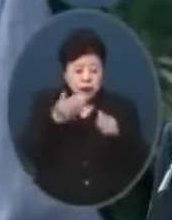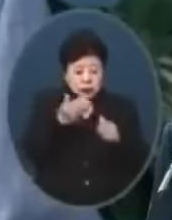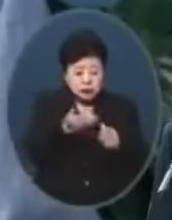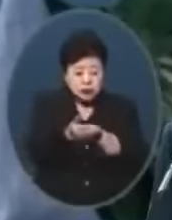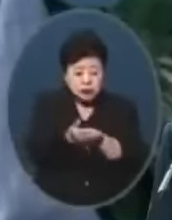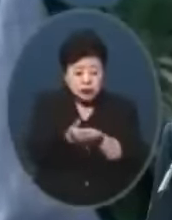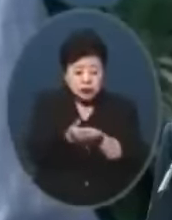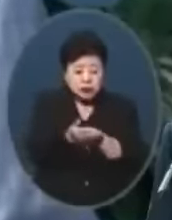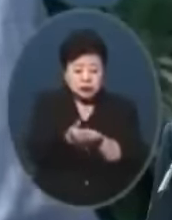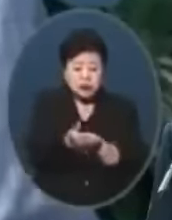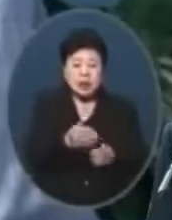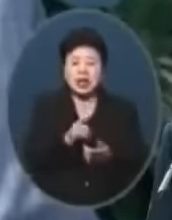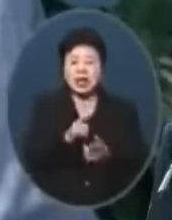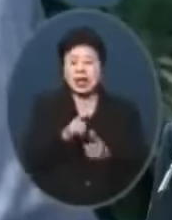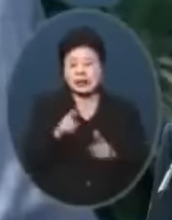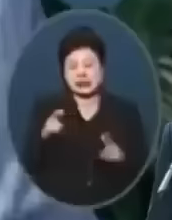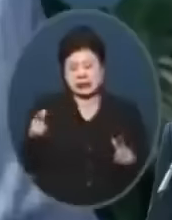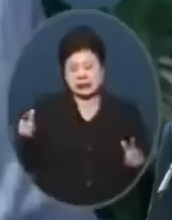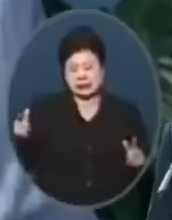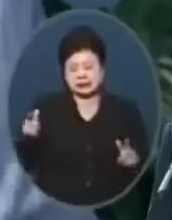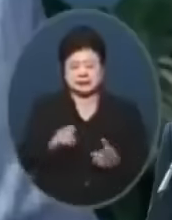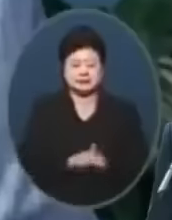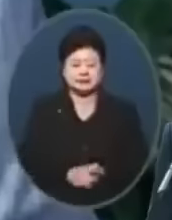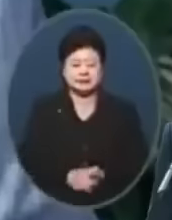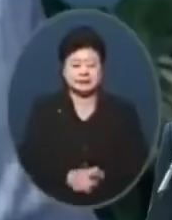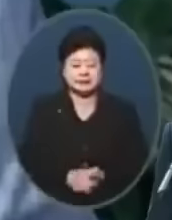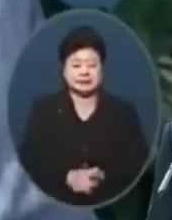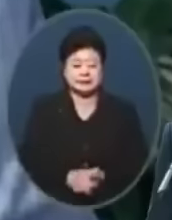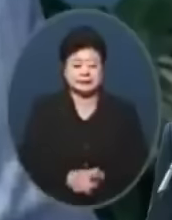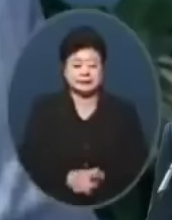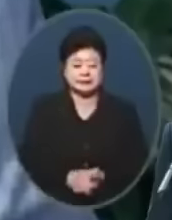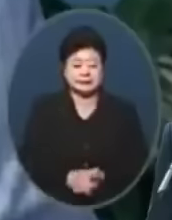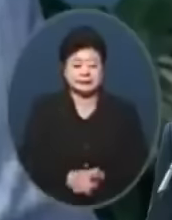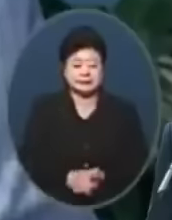절망하는 사람이 되기를 원치 않은 것입니다.